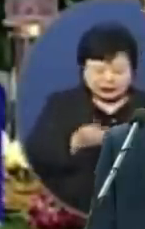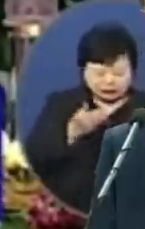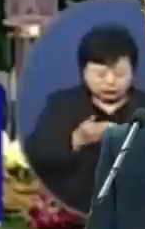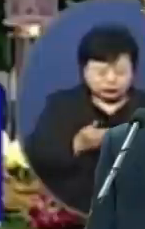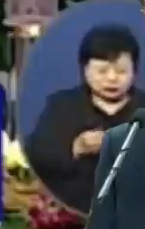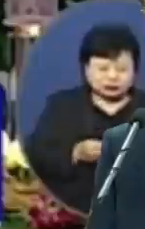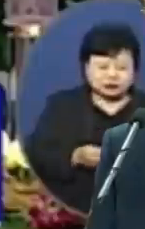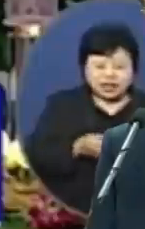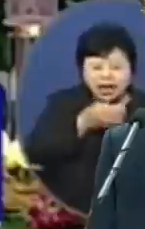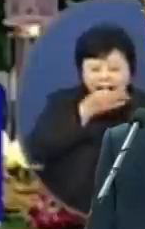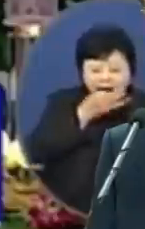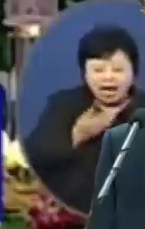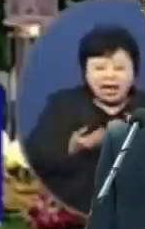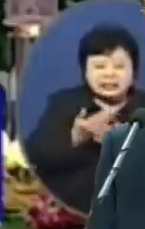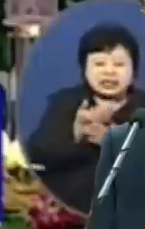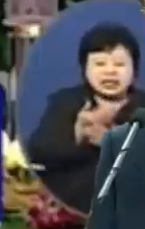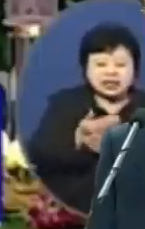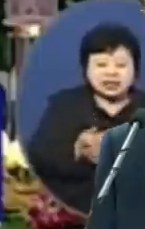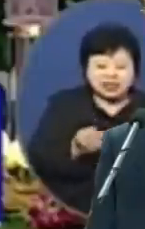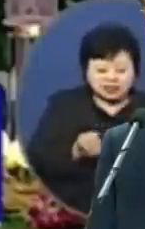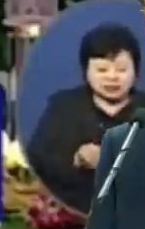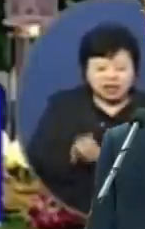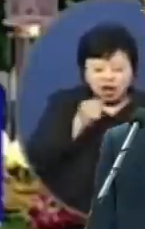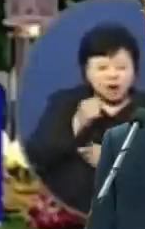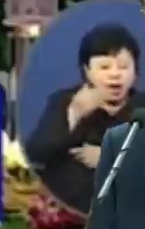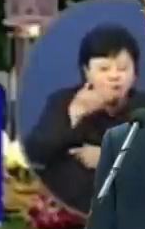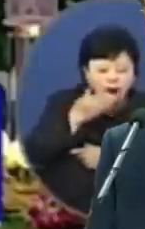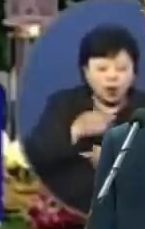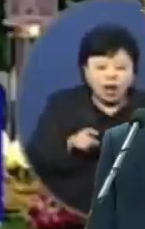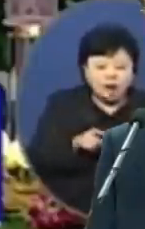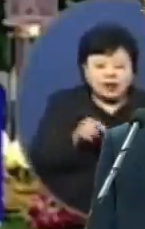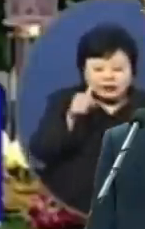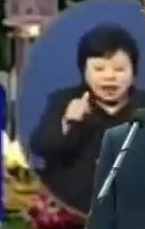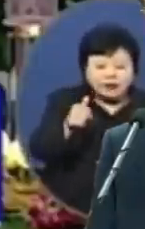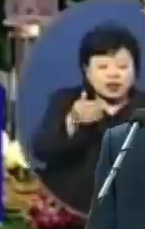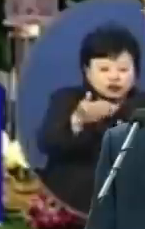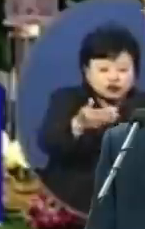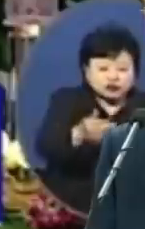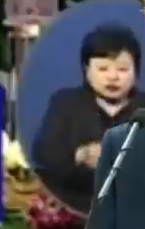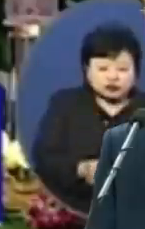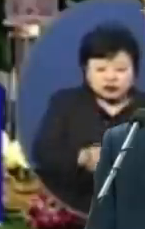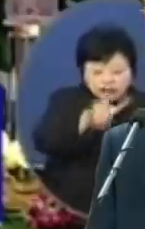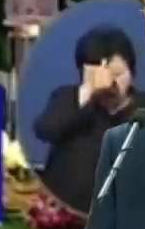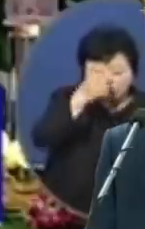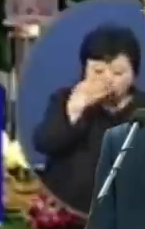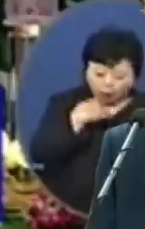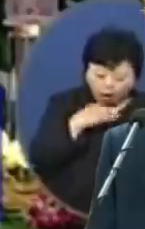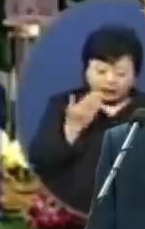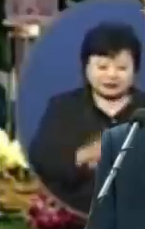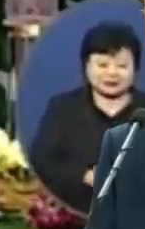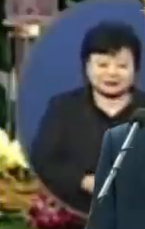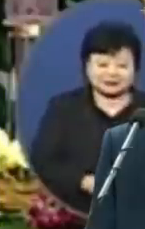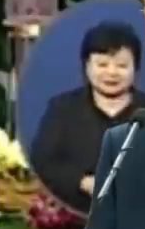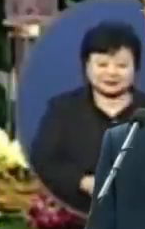한 나무인지라 여자가 그 열매를 따먹고 자기와 함께 있는 남편에게도 주매 그도 먹은지라.